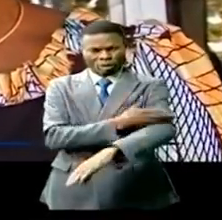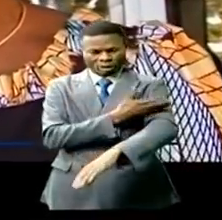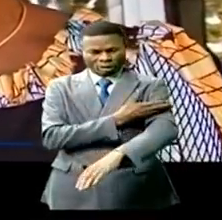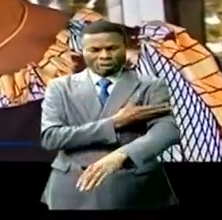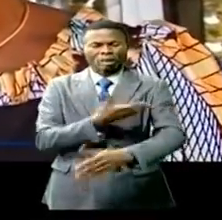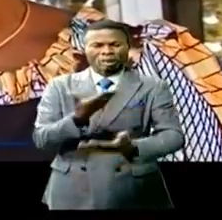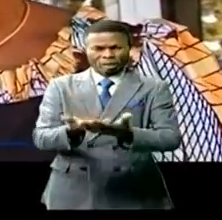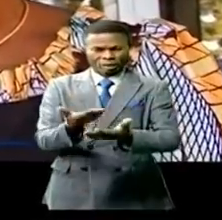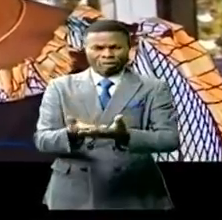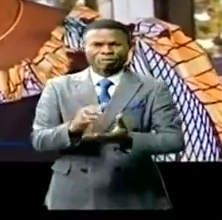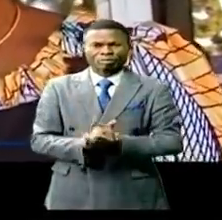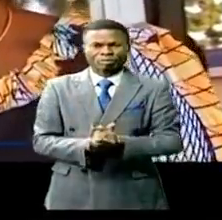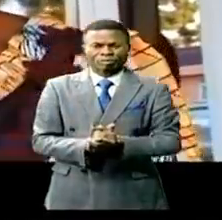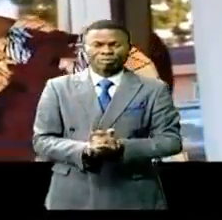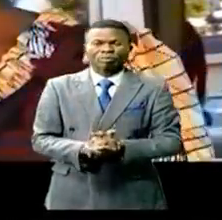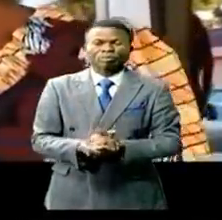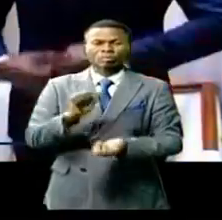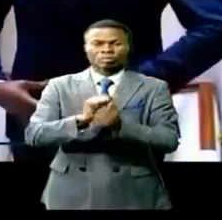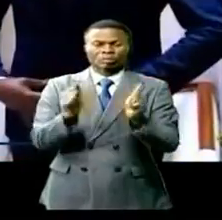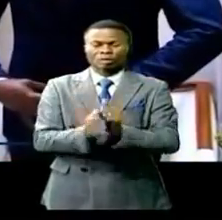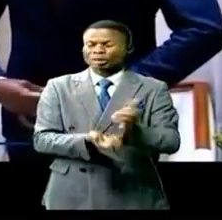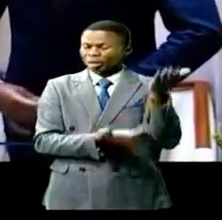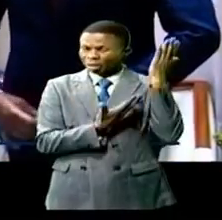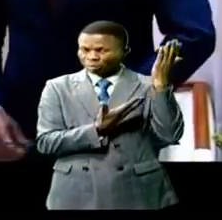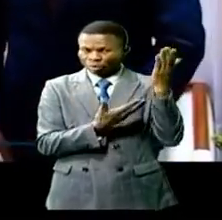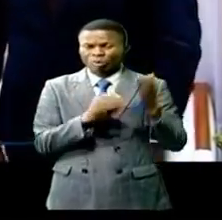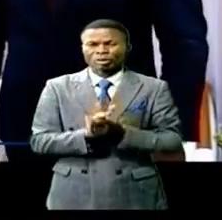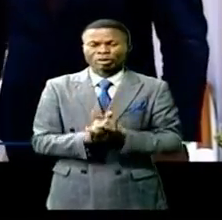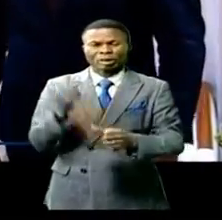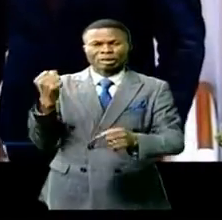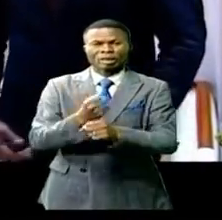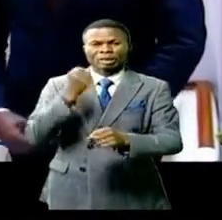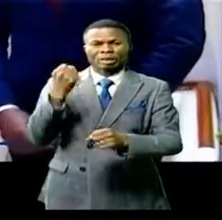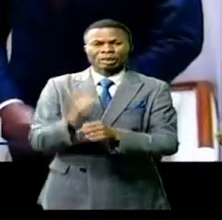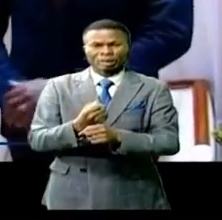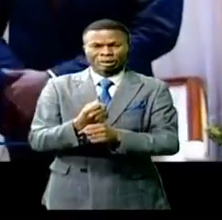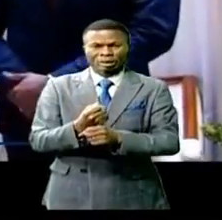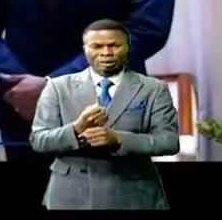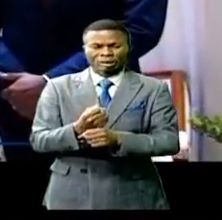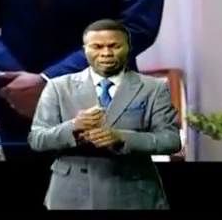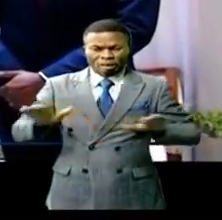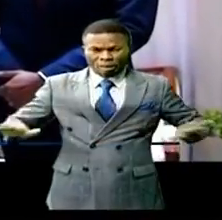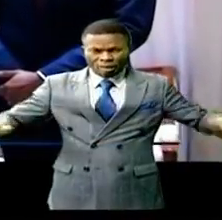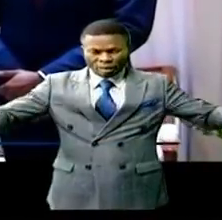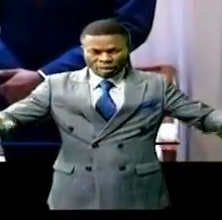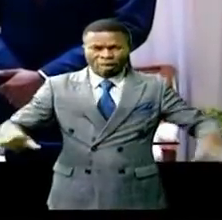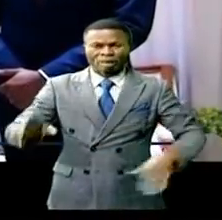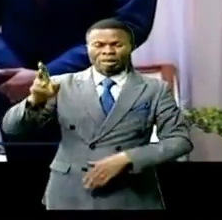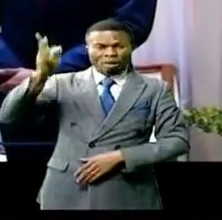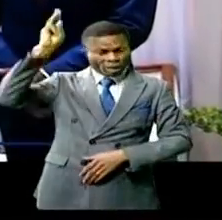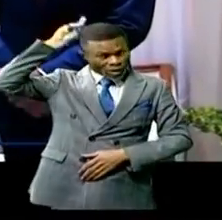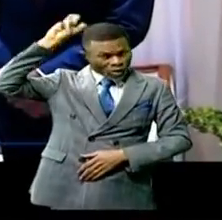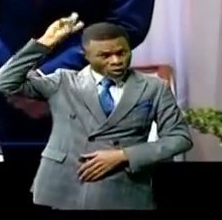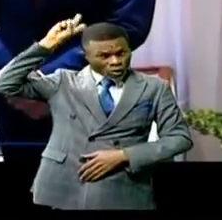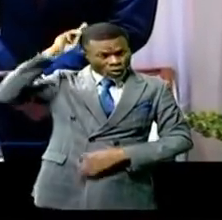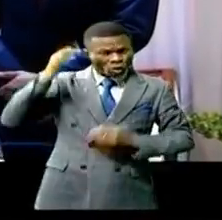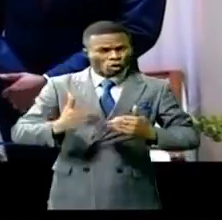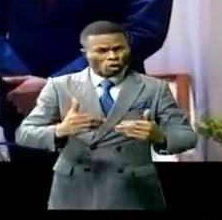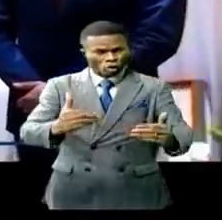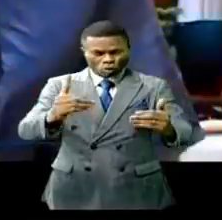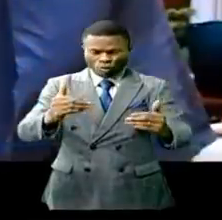instructions autre chantier prioritaire ce sont les travaux de l'aéroport d'écologie qui sait poursuivre sans